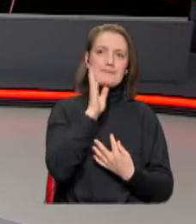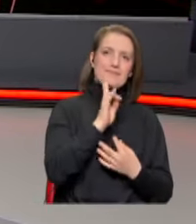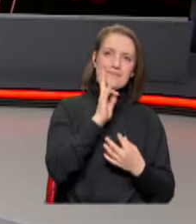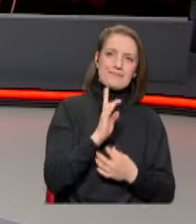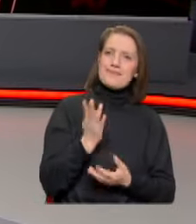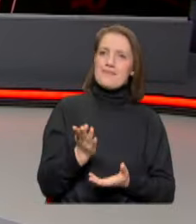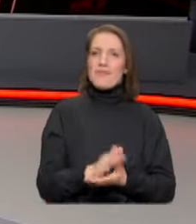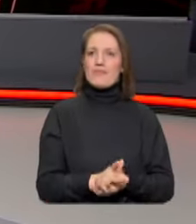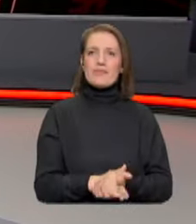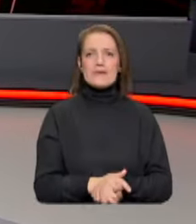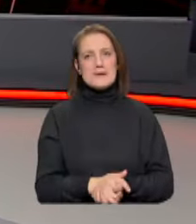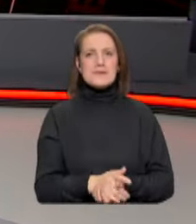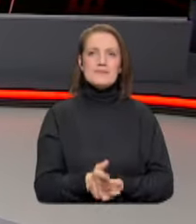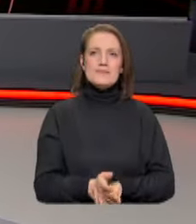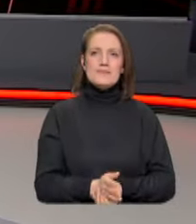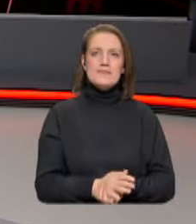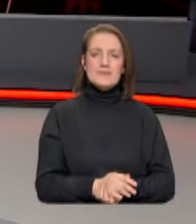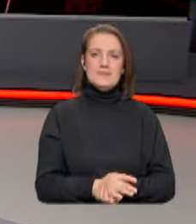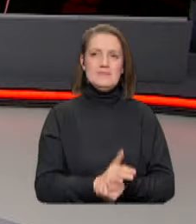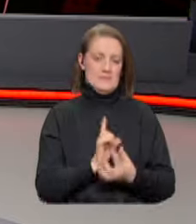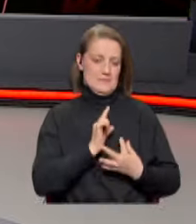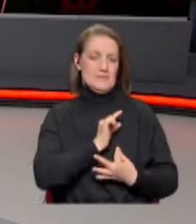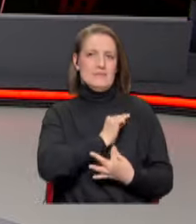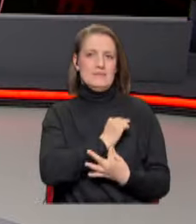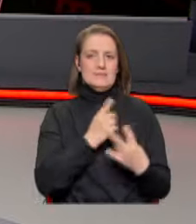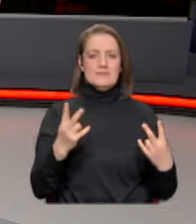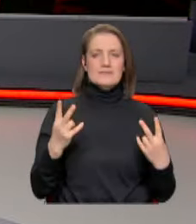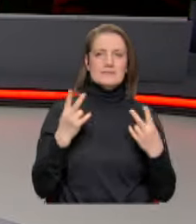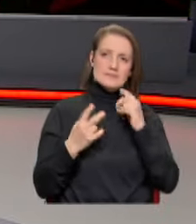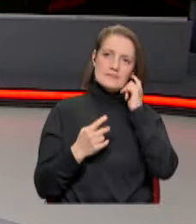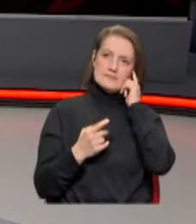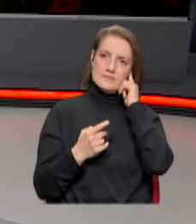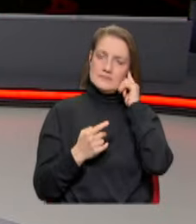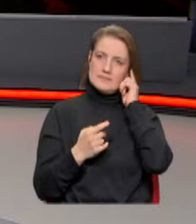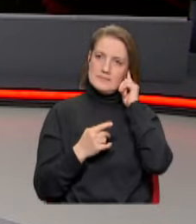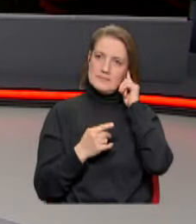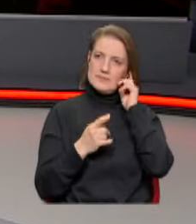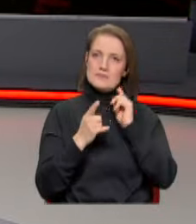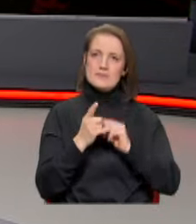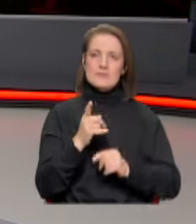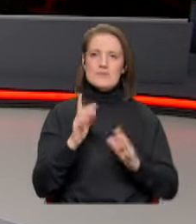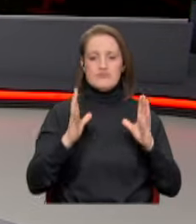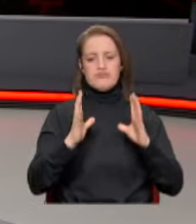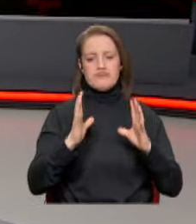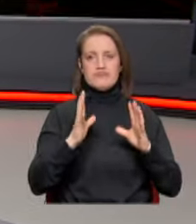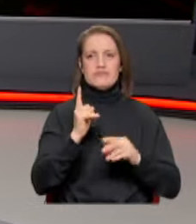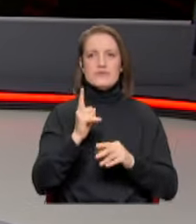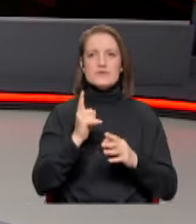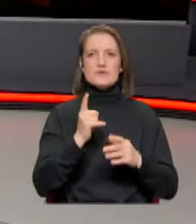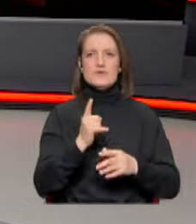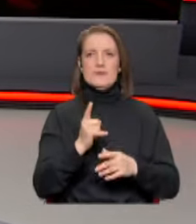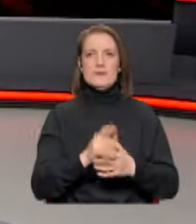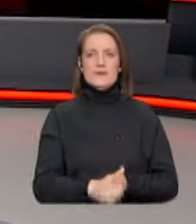bir şeyse işte kancayla ne bileyim bir Eee kuzu pirzola Kodaman düğünlerinde büyük